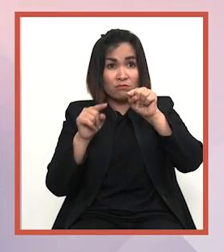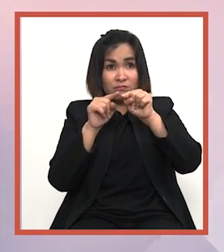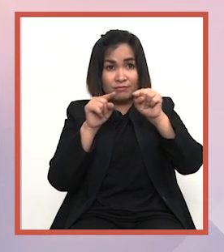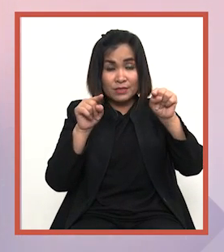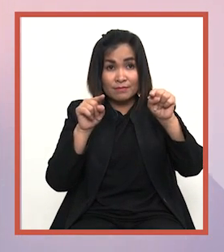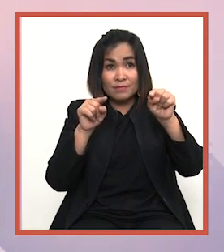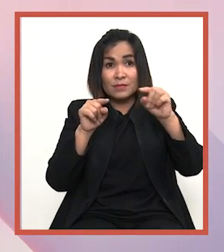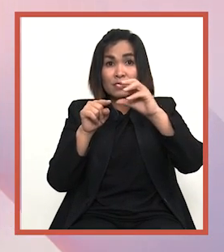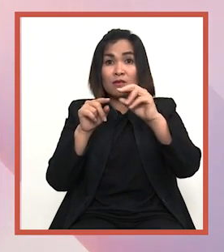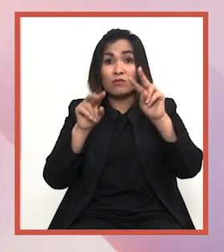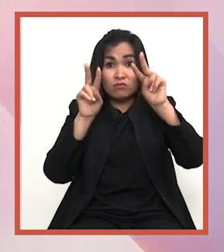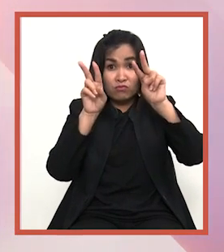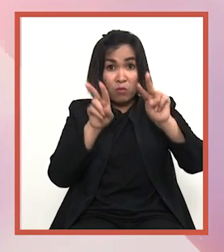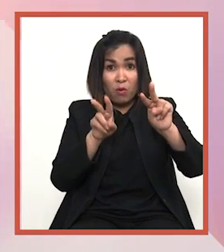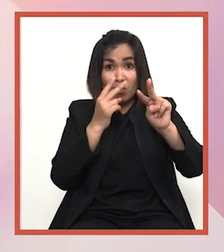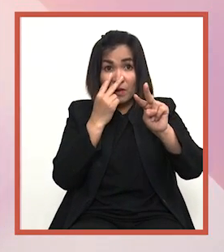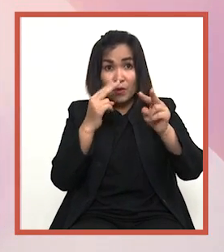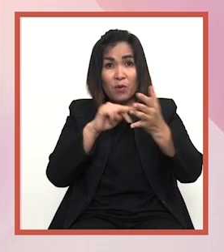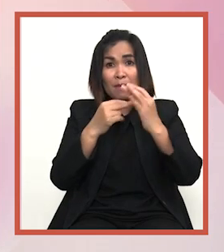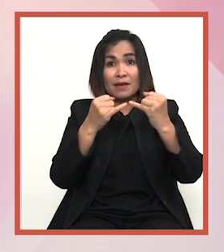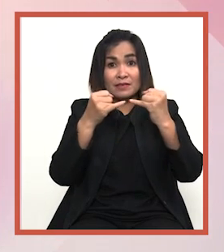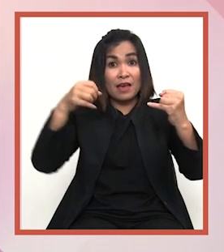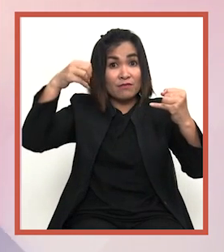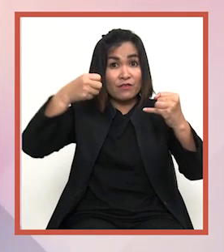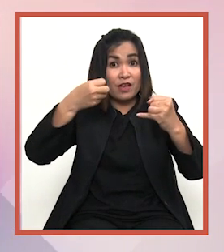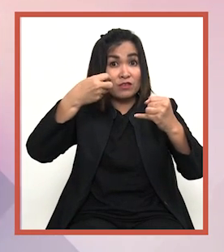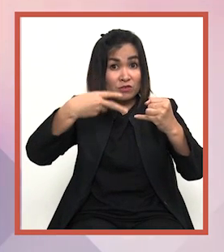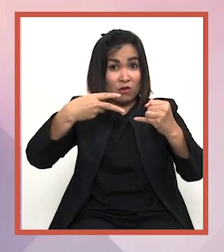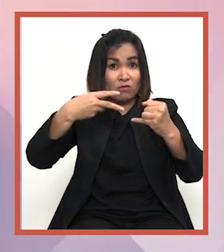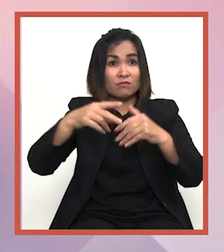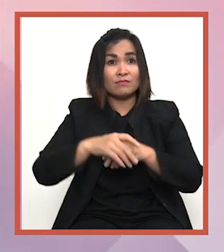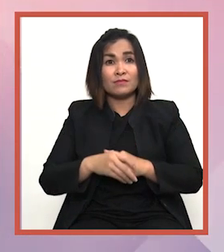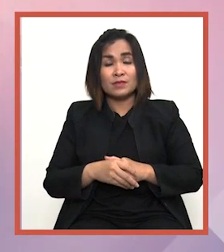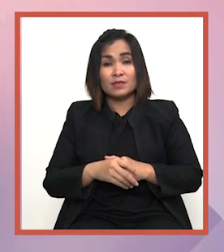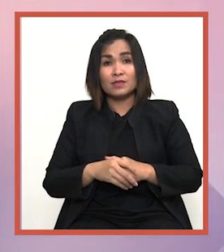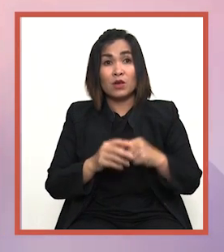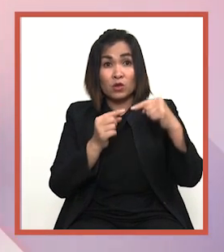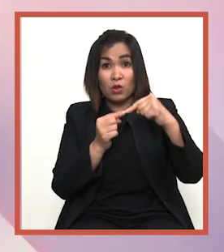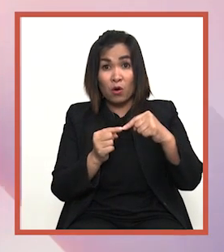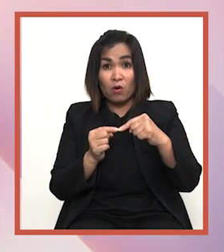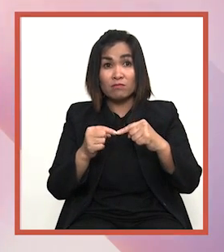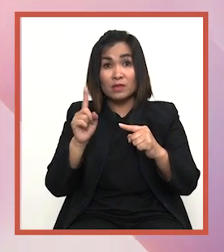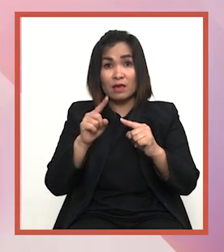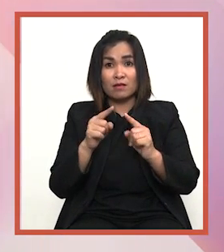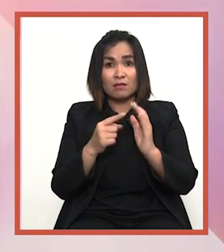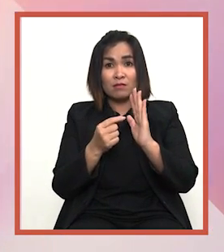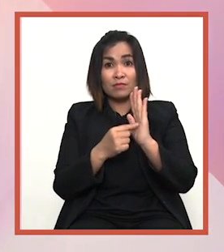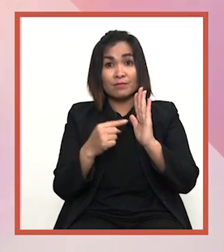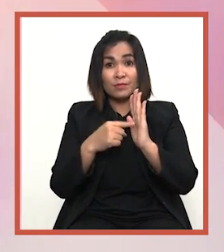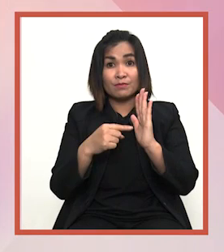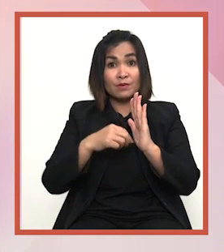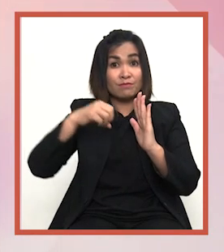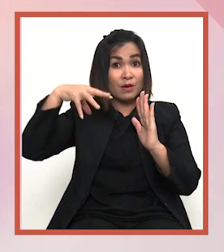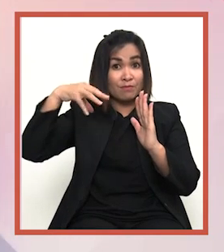วิตช์แล้วก็โหลดนะครับขีดทั้ง2เส้นนี้แสดงให้เห็นว่านะครับมีสายไฟนะครับที่ผ่านมันนะครับ